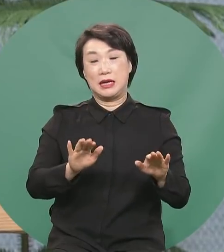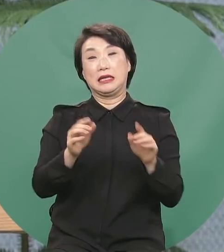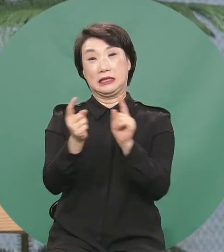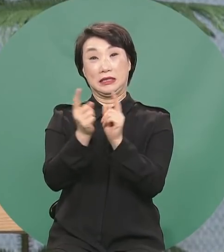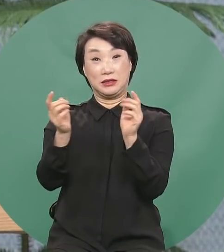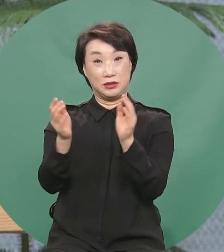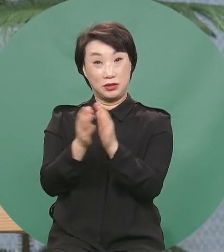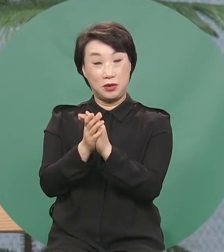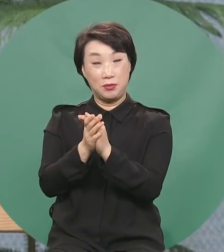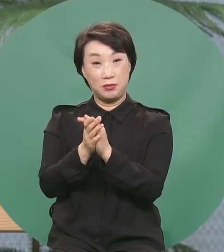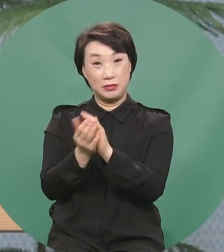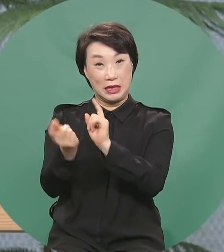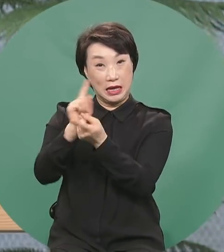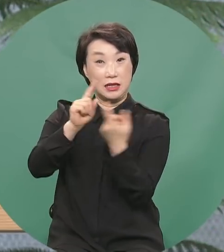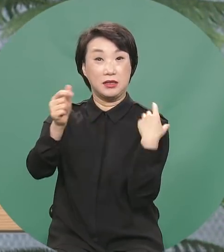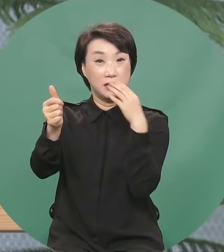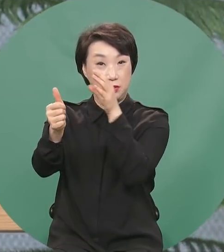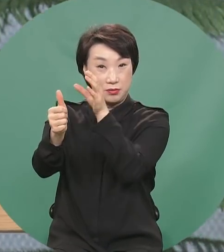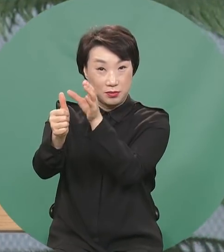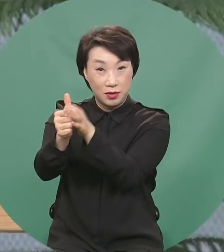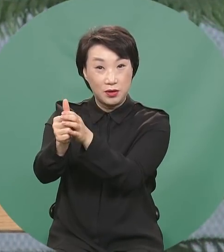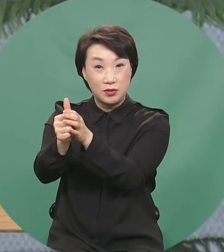친히 짊어지시고